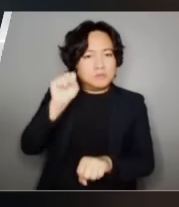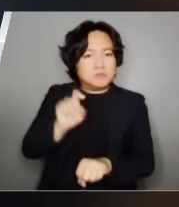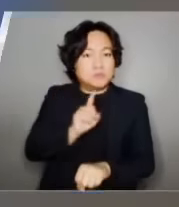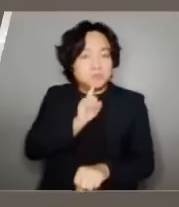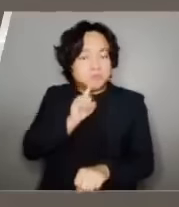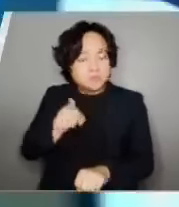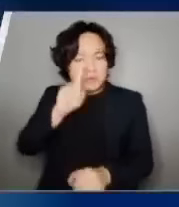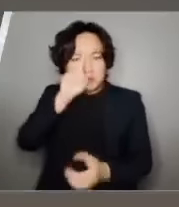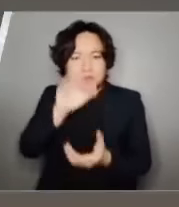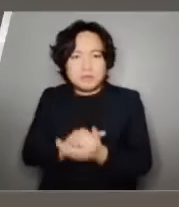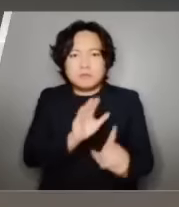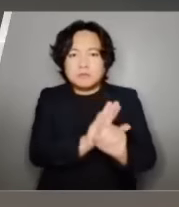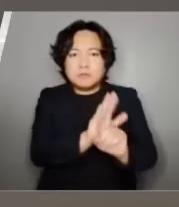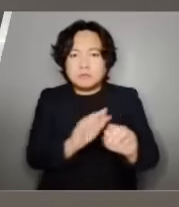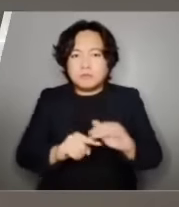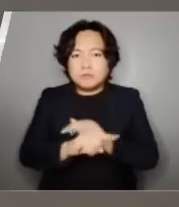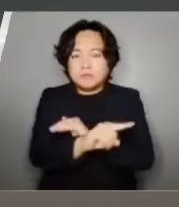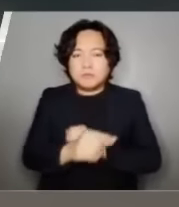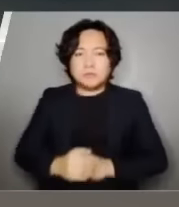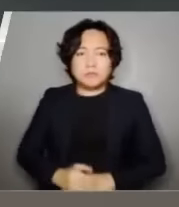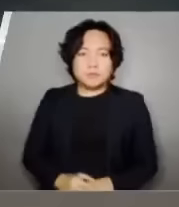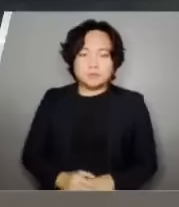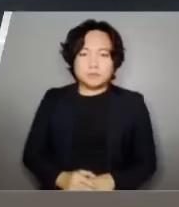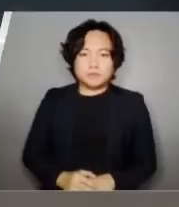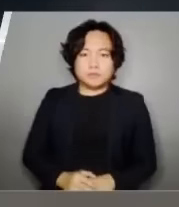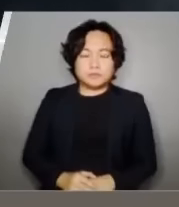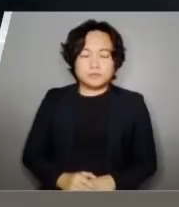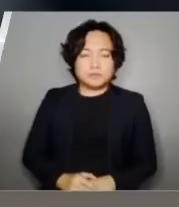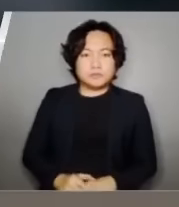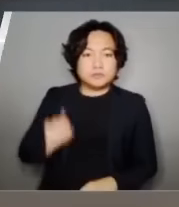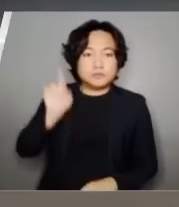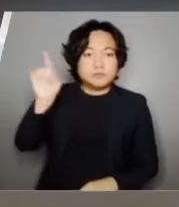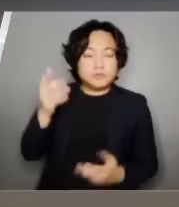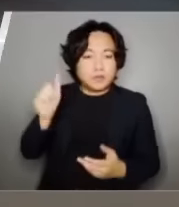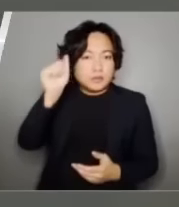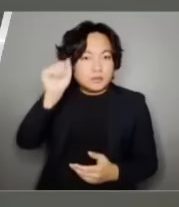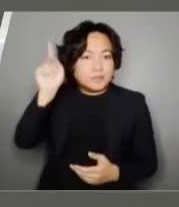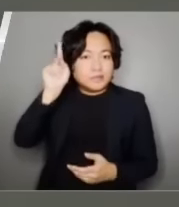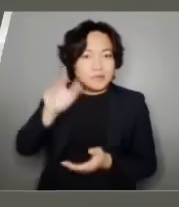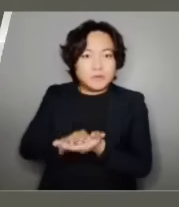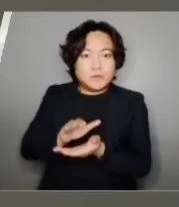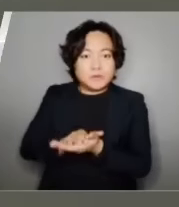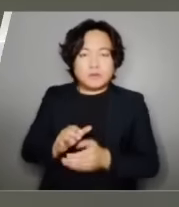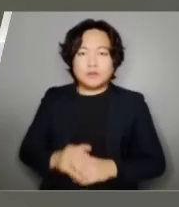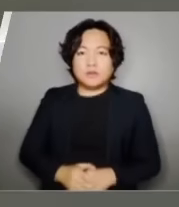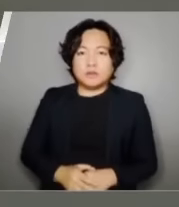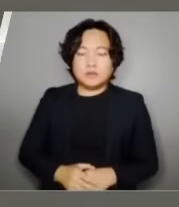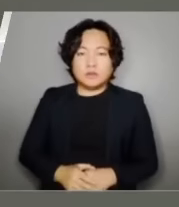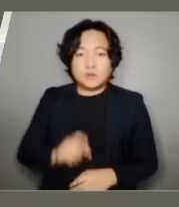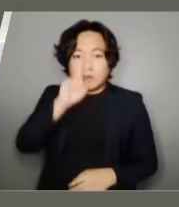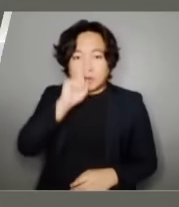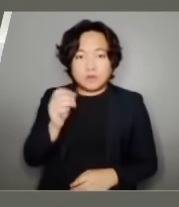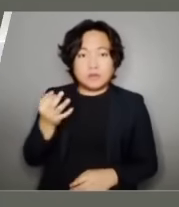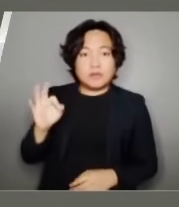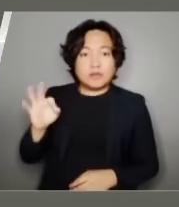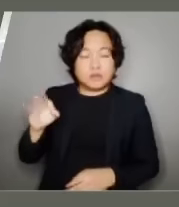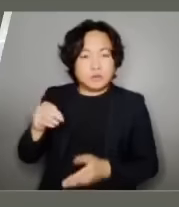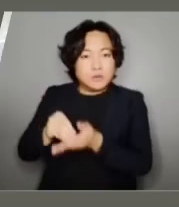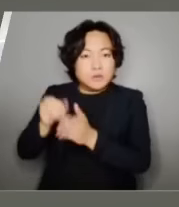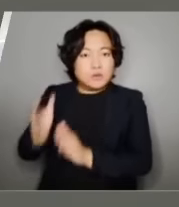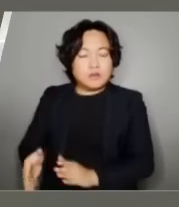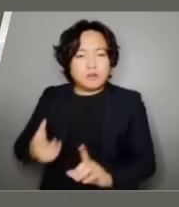person. Sa isang paralan naman sa Numansia, Aklan, binaril sa tiyan ang 19-anyos na estudyante ng kapwa niya